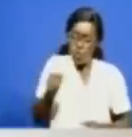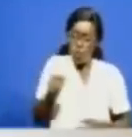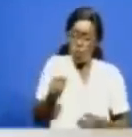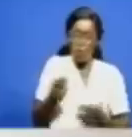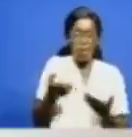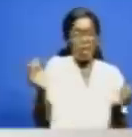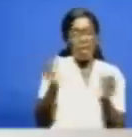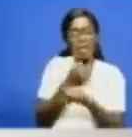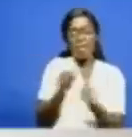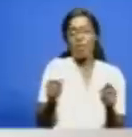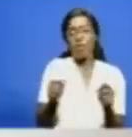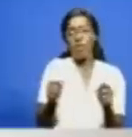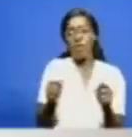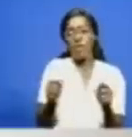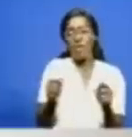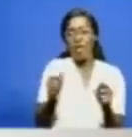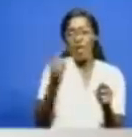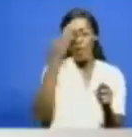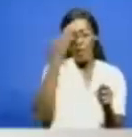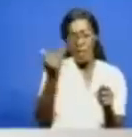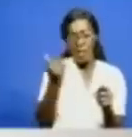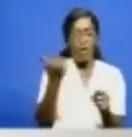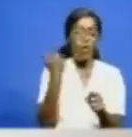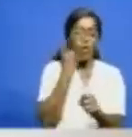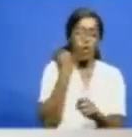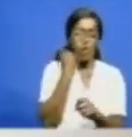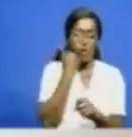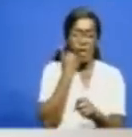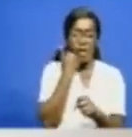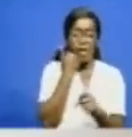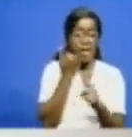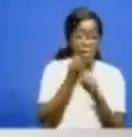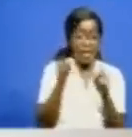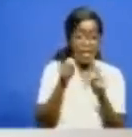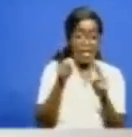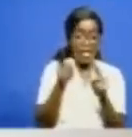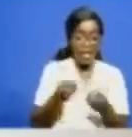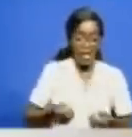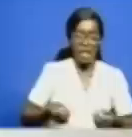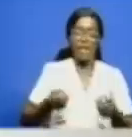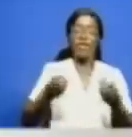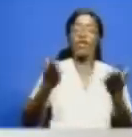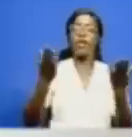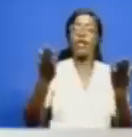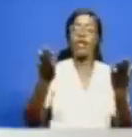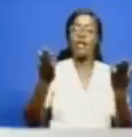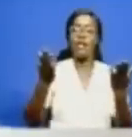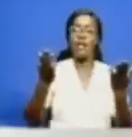akashindwa kwa sababu ya ugonjwa, lakini akajitolea